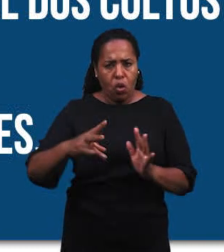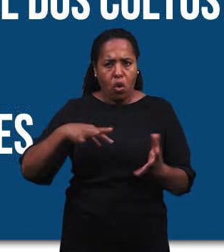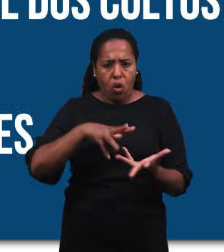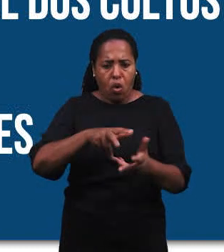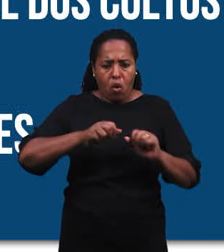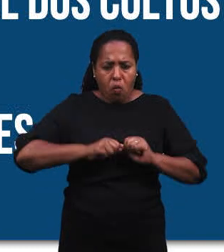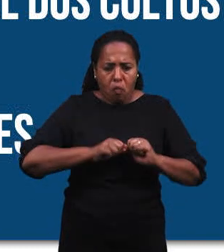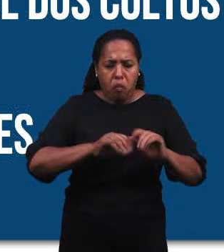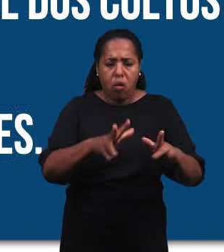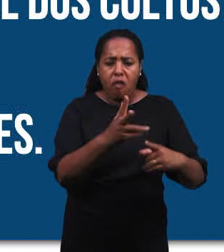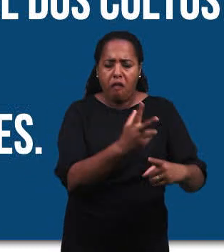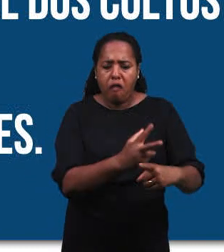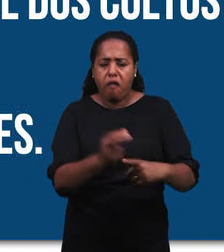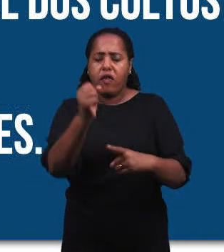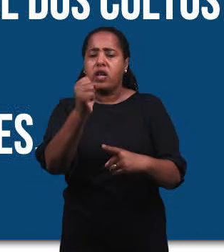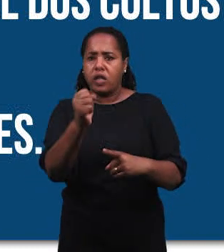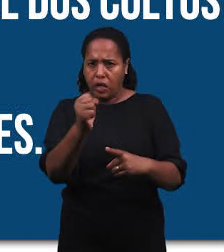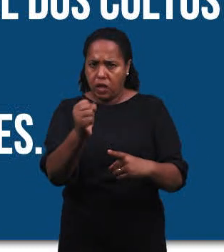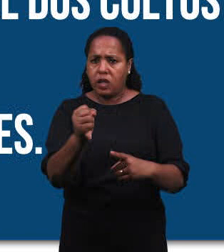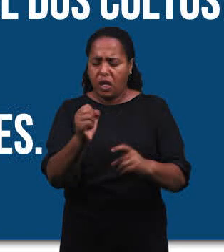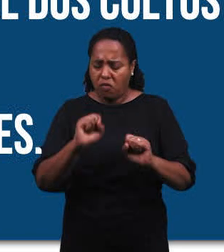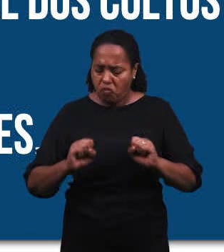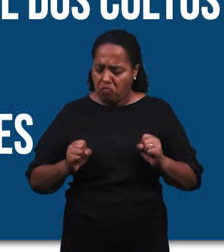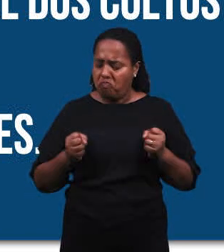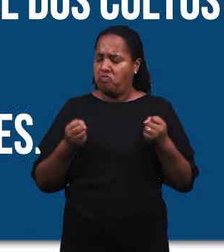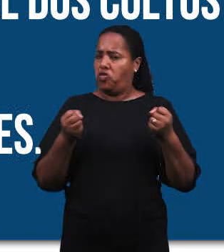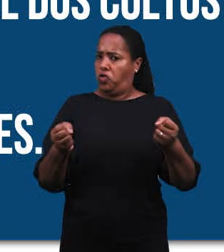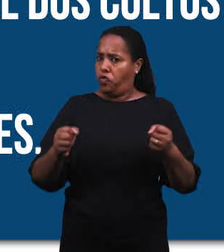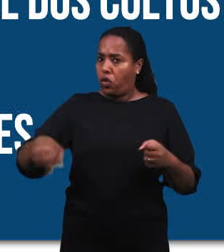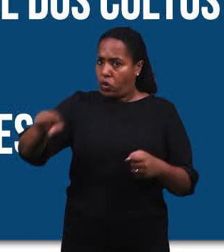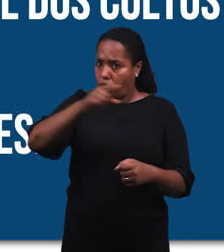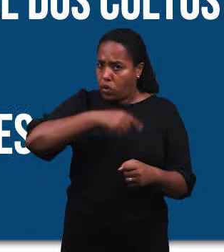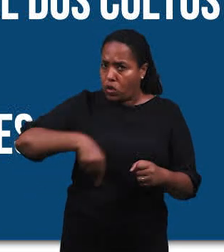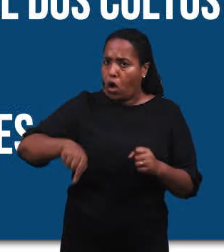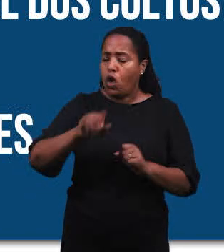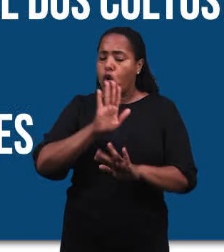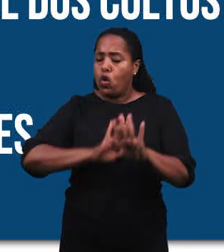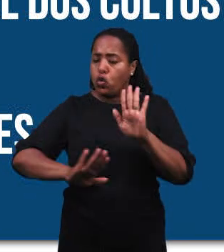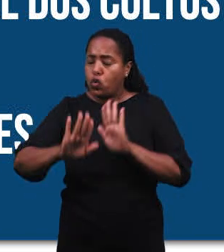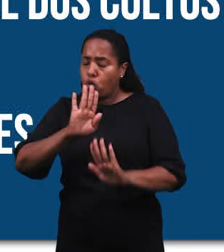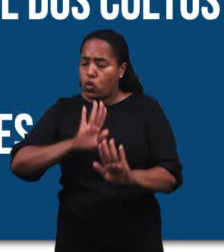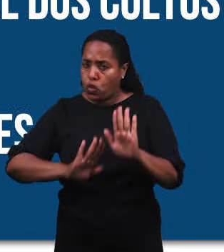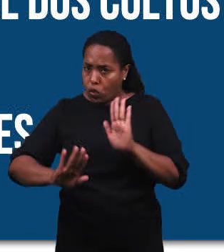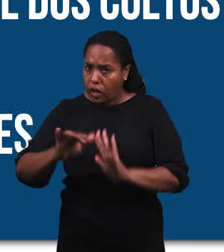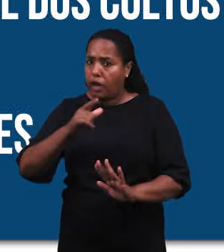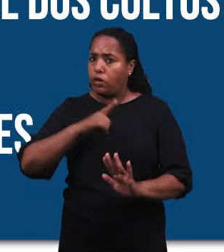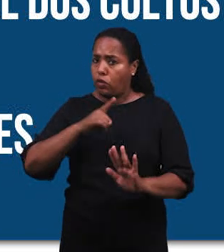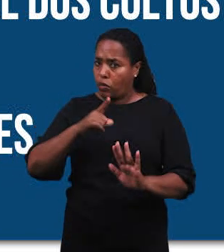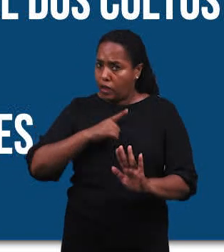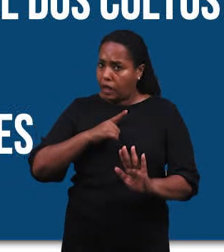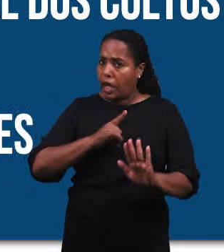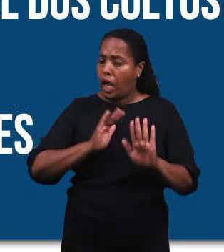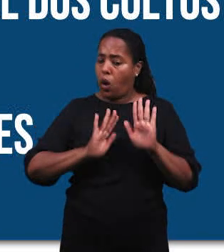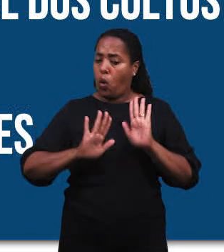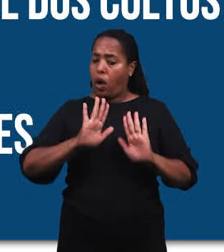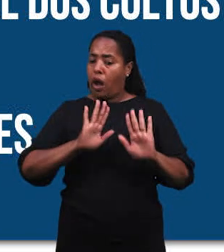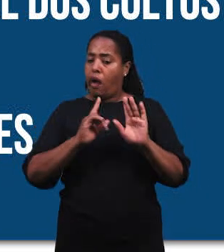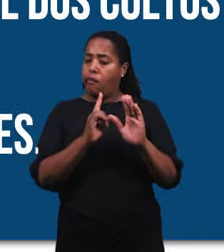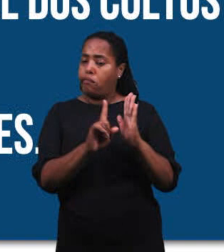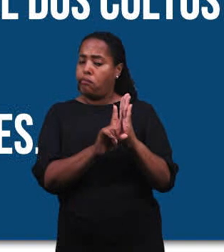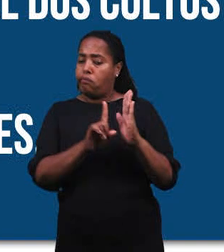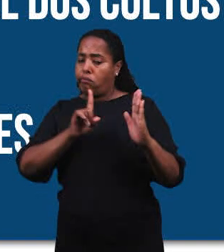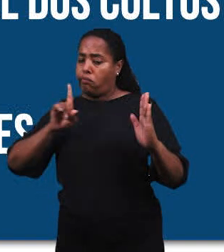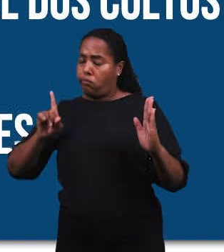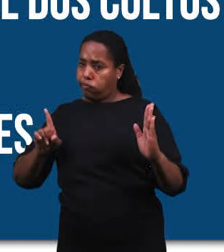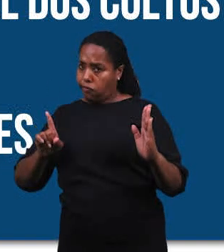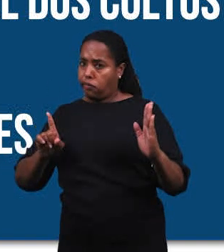не забывать, что пандемию мы еще до конца не победили. Нам всегда нужно